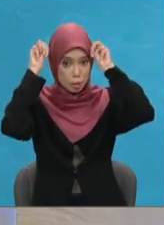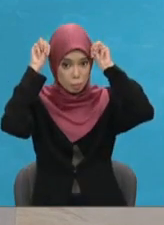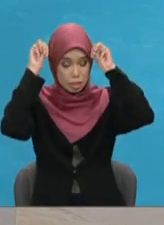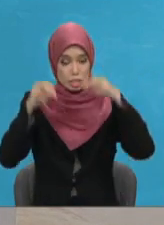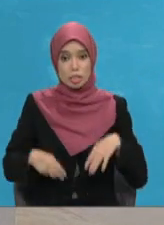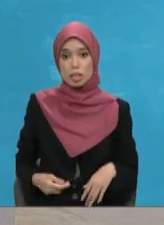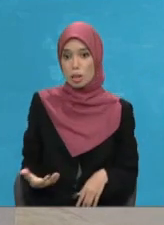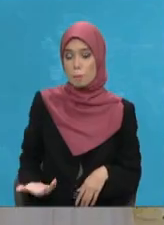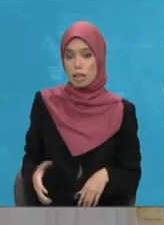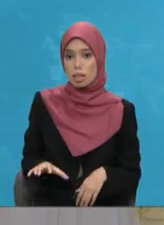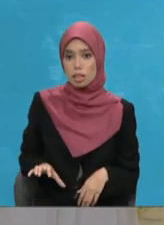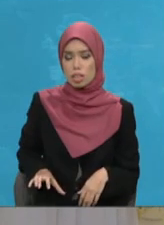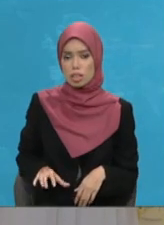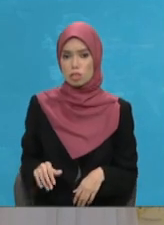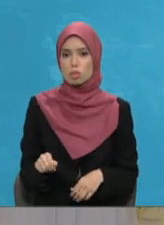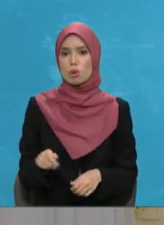kemudian